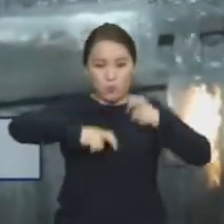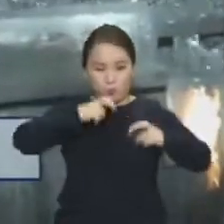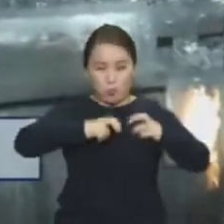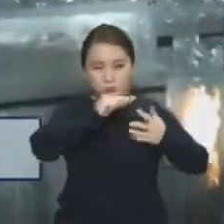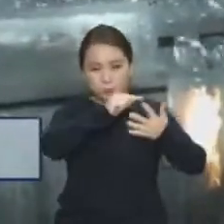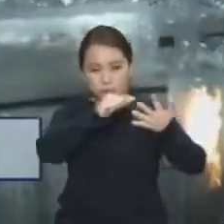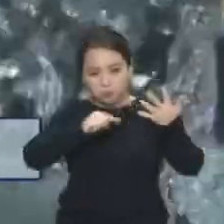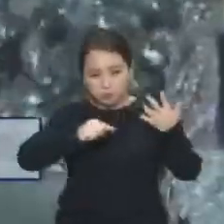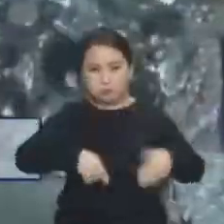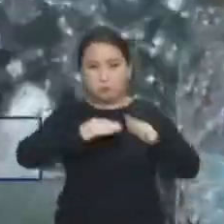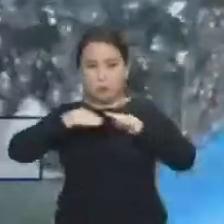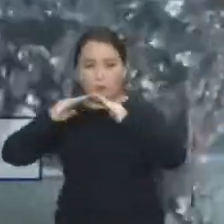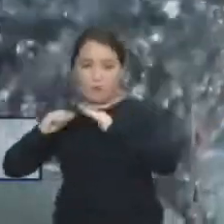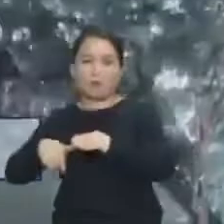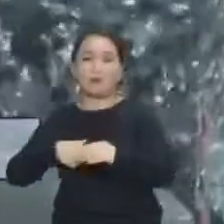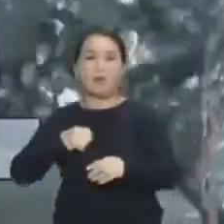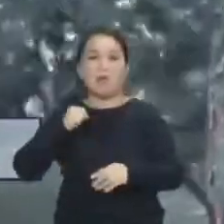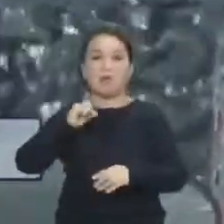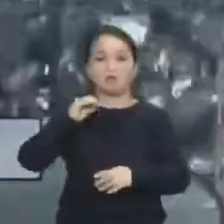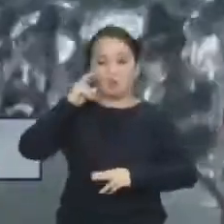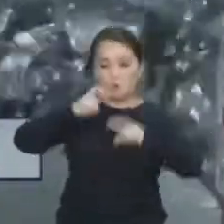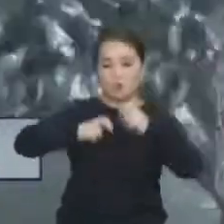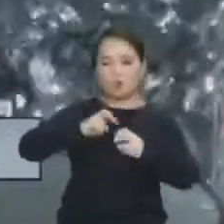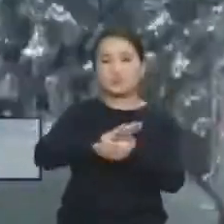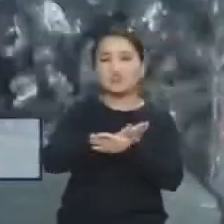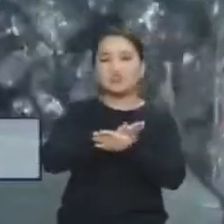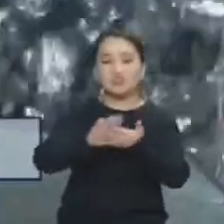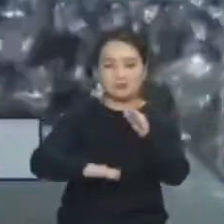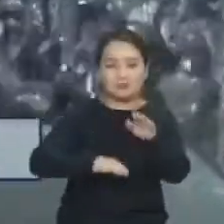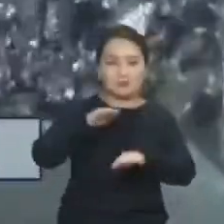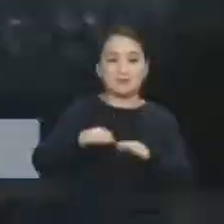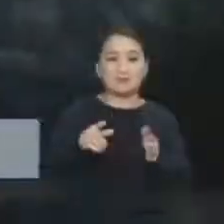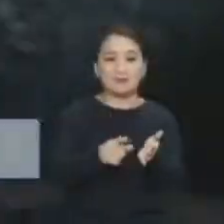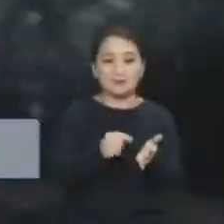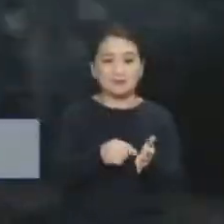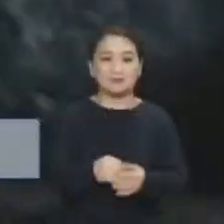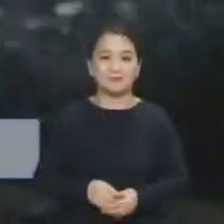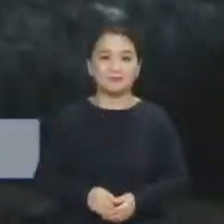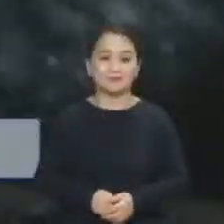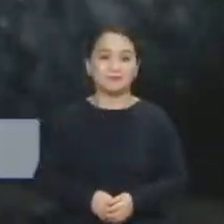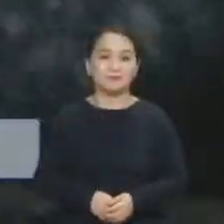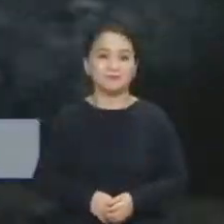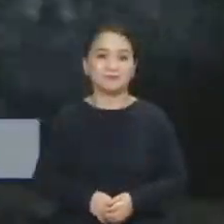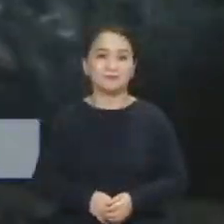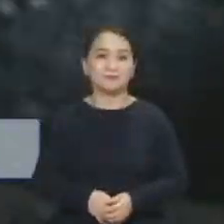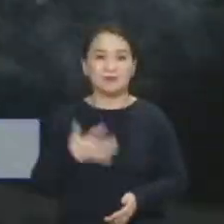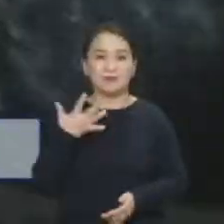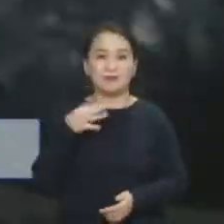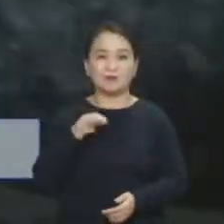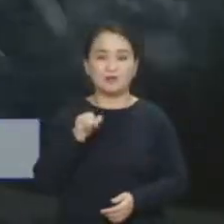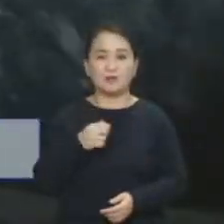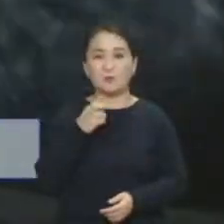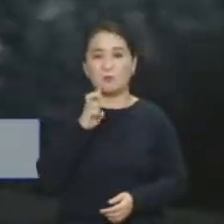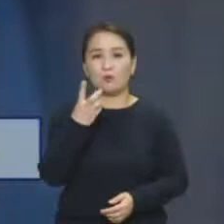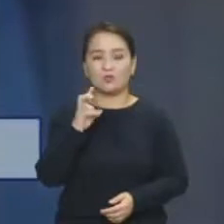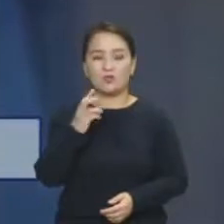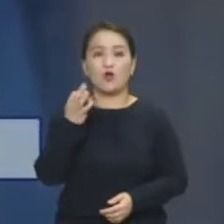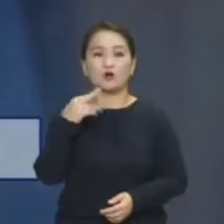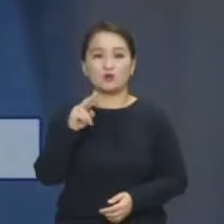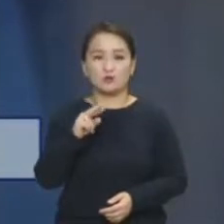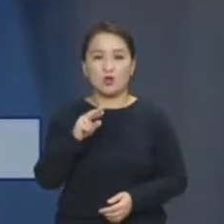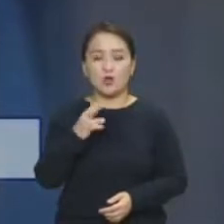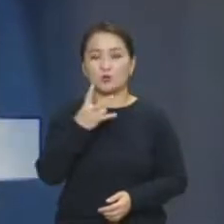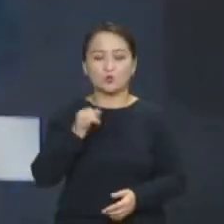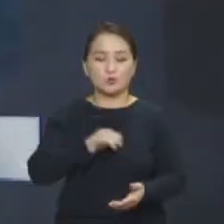эцсийн бүтээгдэхүүн үйлдвэрлэх нь аж үйлдвэрлэлийн салбарыг шин шатнд гаргах зорилтууд болоод байна. Тиймээс тамдлагын бүлэг ордын төвшлсөн нүүрс